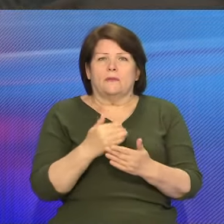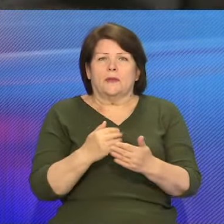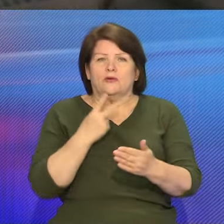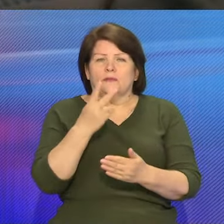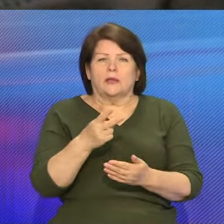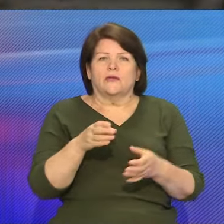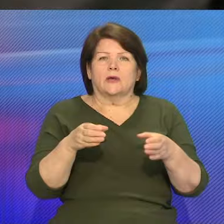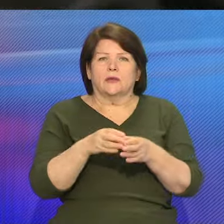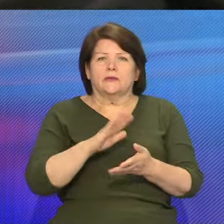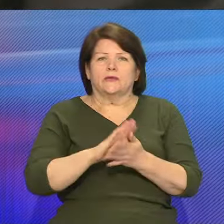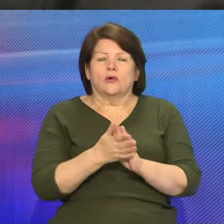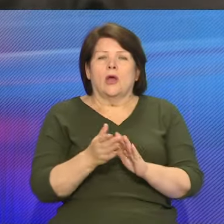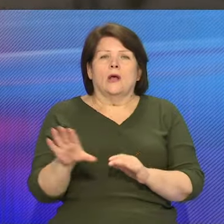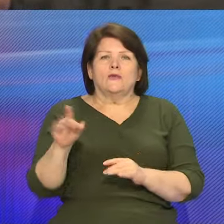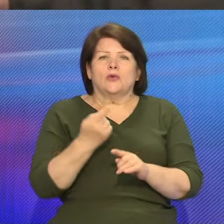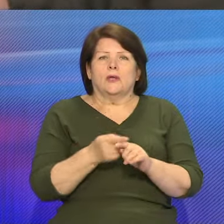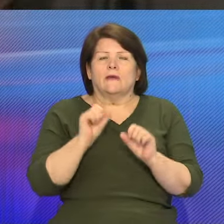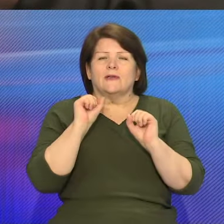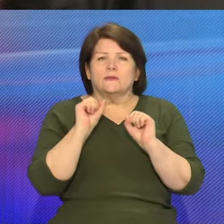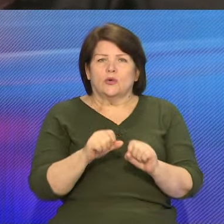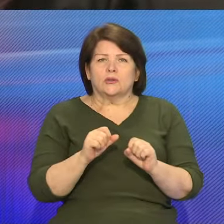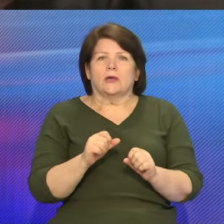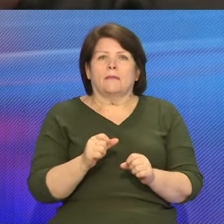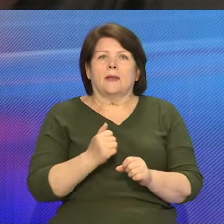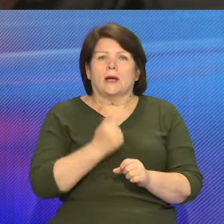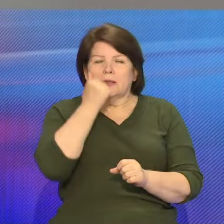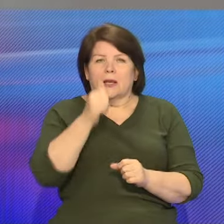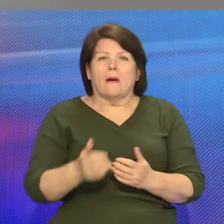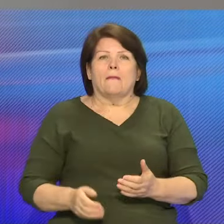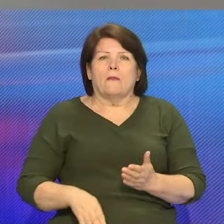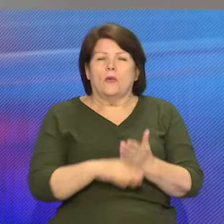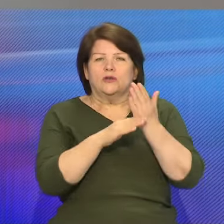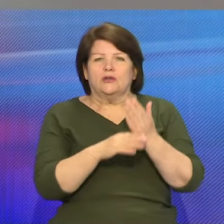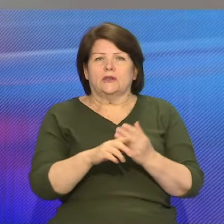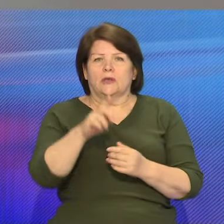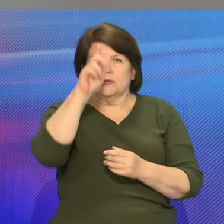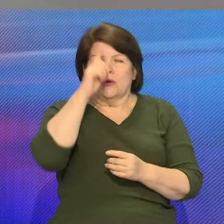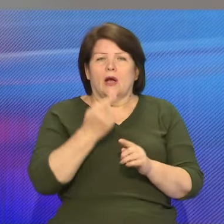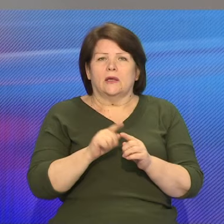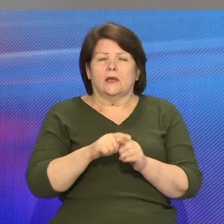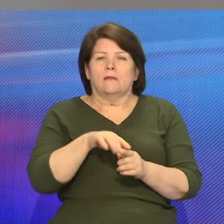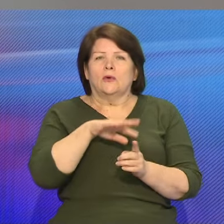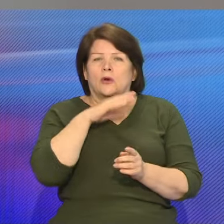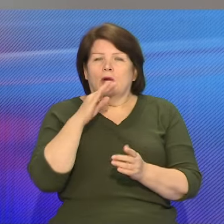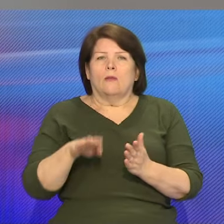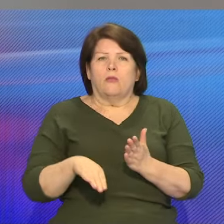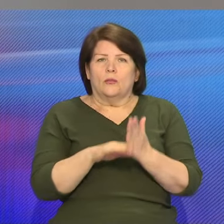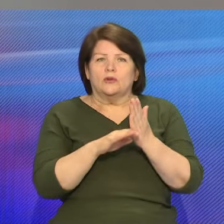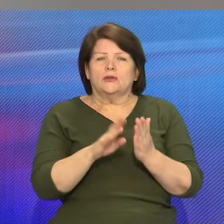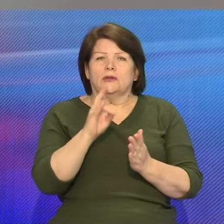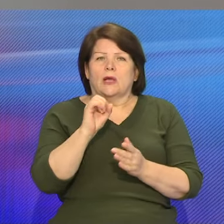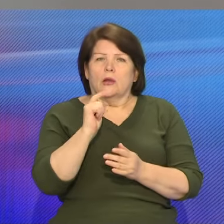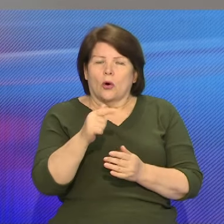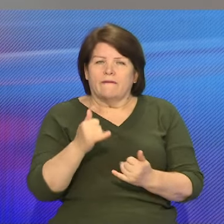дагавор. Усё гэта магчыма ў тым ліку дзякуючы падтрымцы дзяржавы. Гэта ряд преференцый, начынае ад налоговых